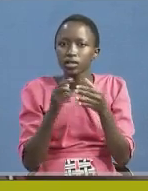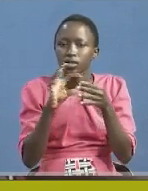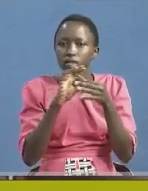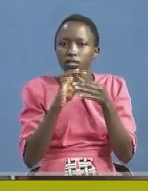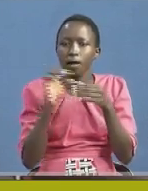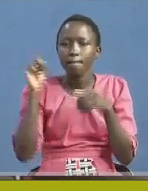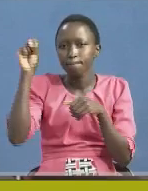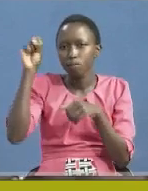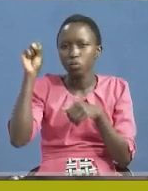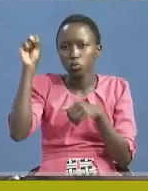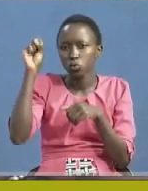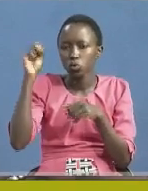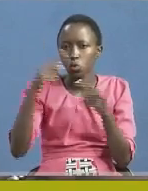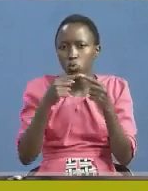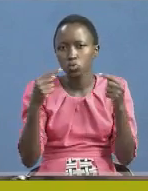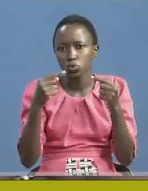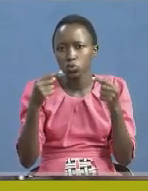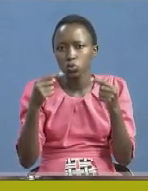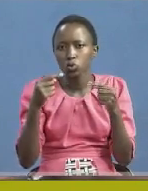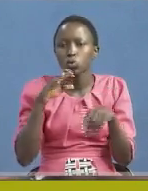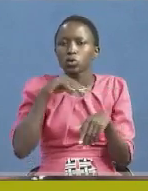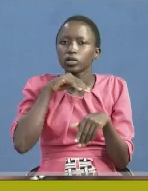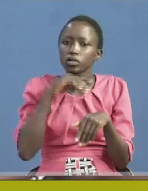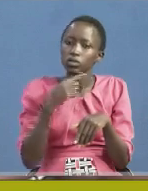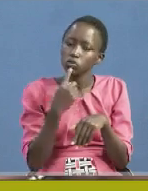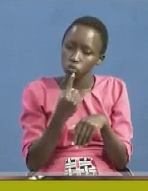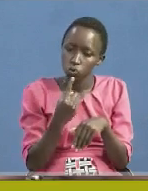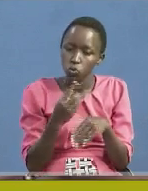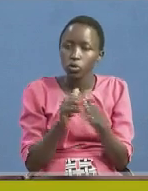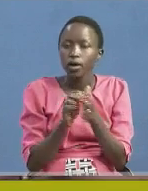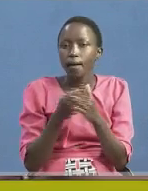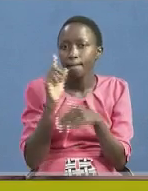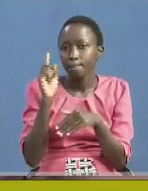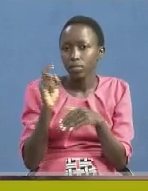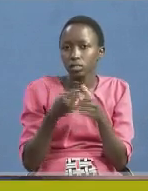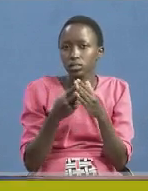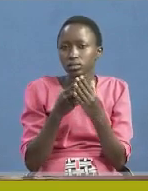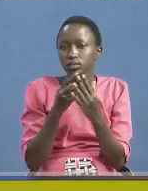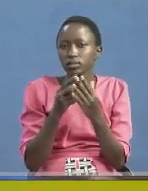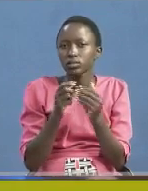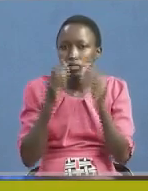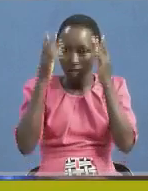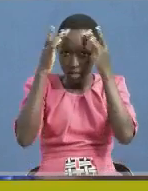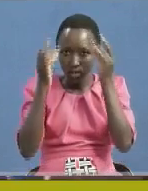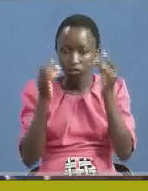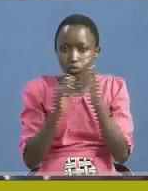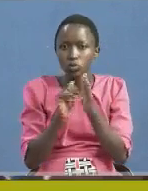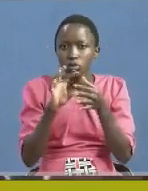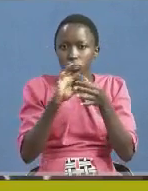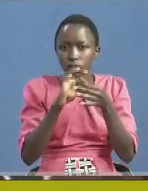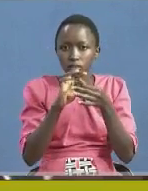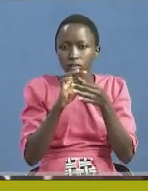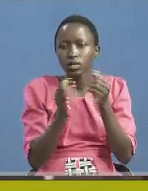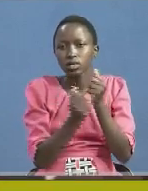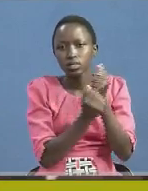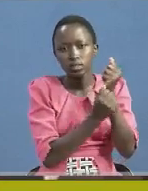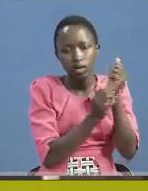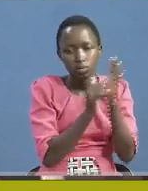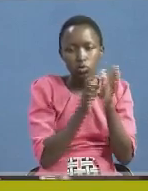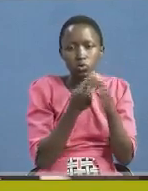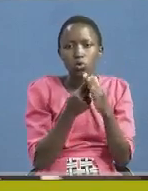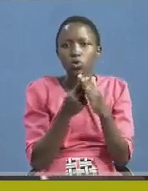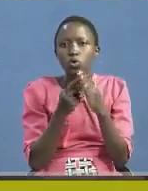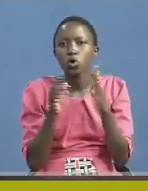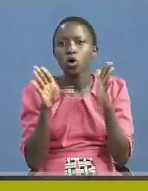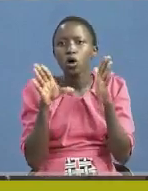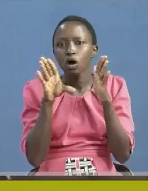kisiasa wa kiongozi wa upinzani Raila Odinga, hivyo basi hapaswi kuingilia uamuzi wa Khalwale wa kumuunga mkono naye Rais William Ruto